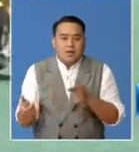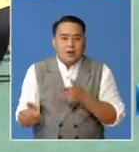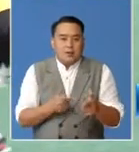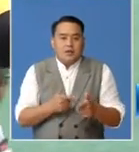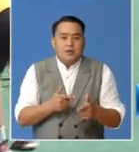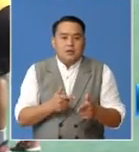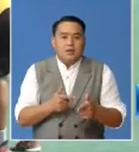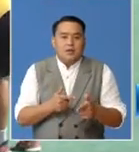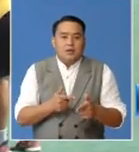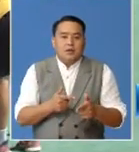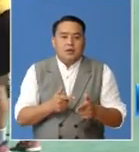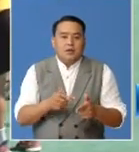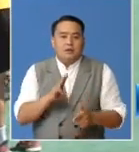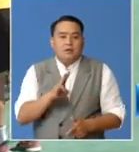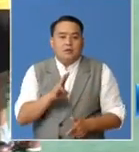айтсақ болады.